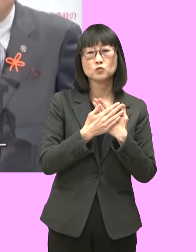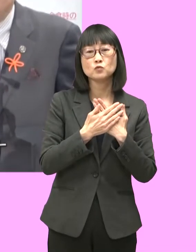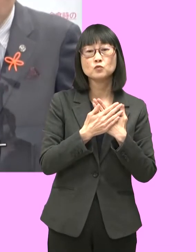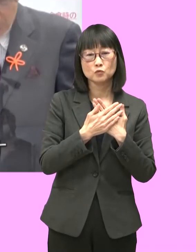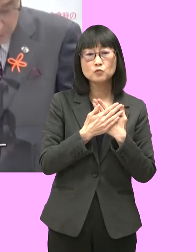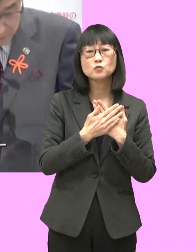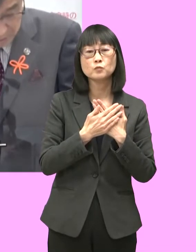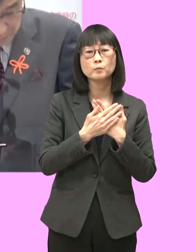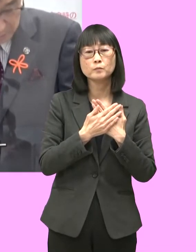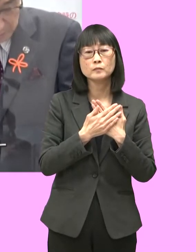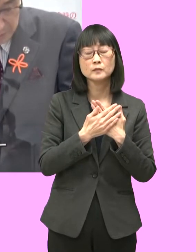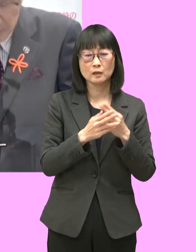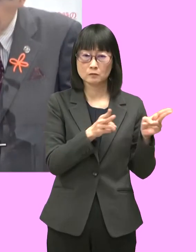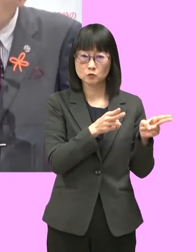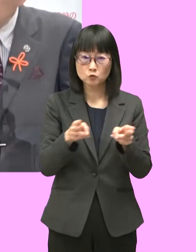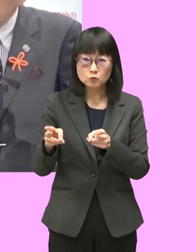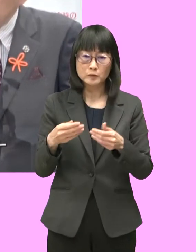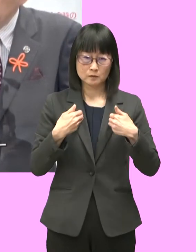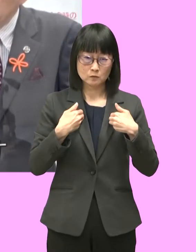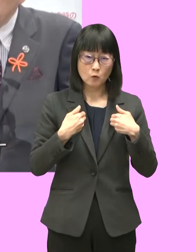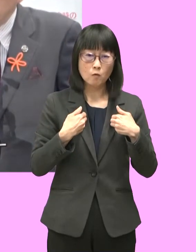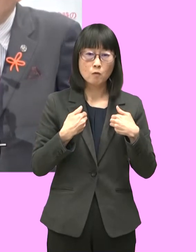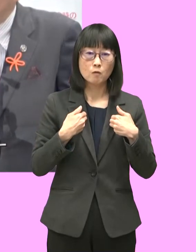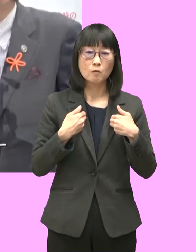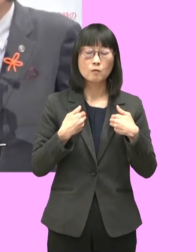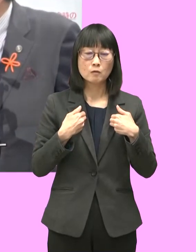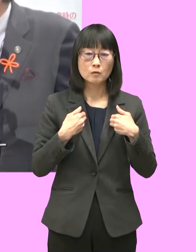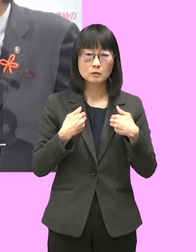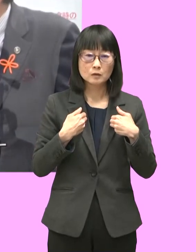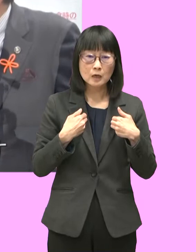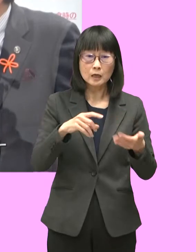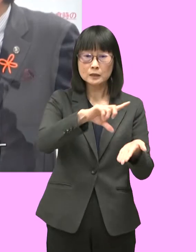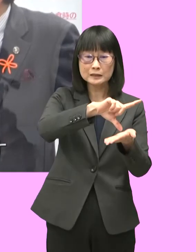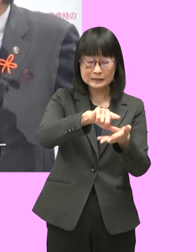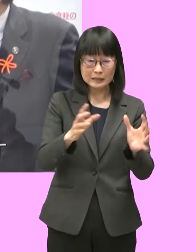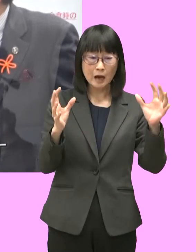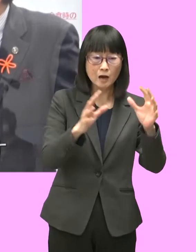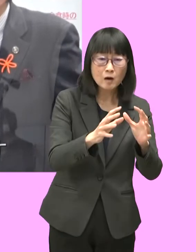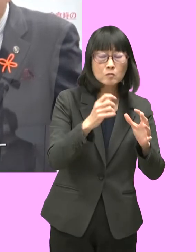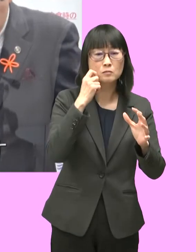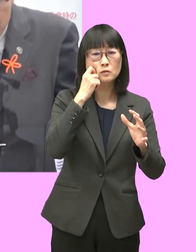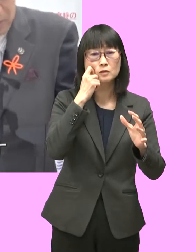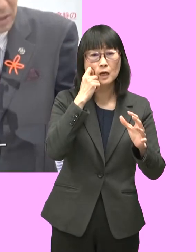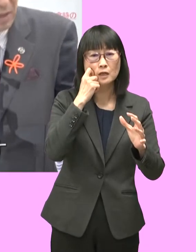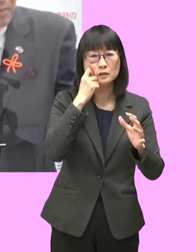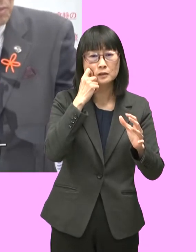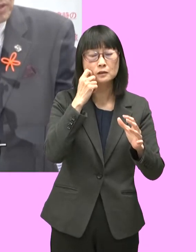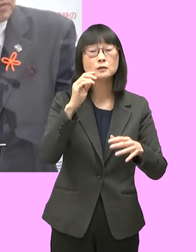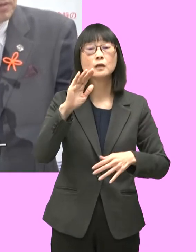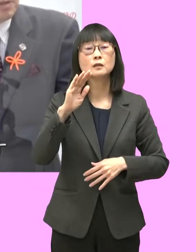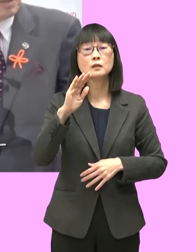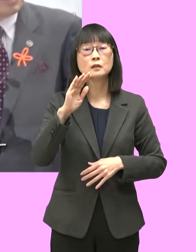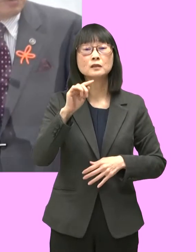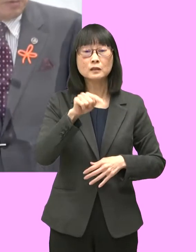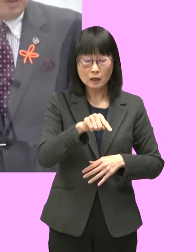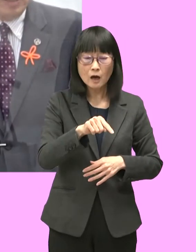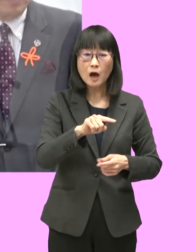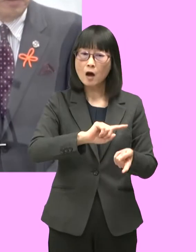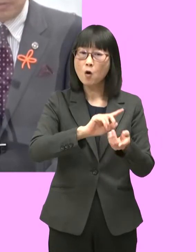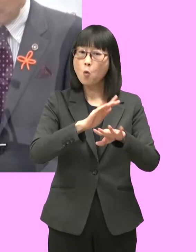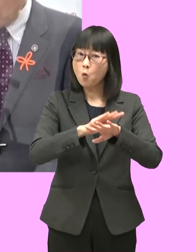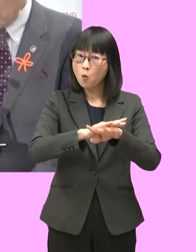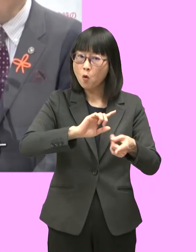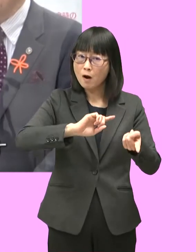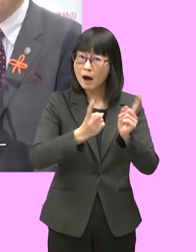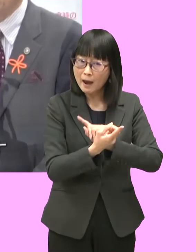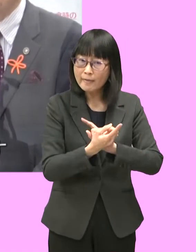と備えをしなきゃいけないということで、なかなか皆さん集まれないならば、デジタルで防災訓練できるというか、